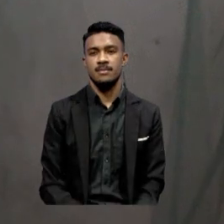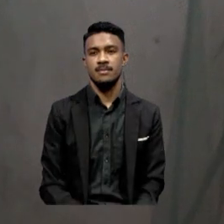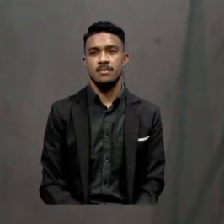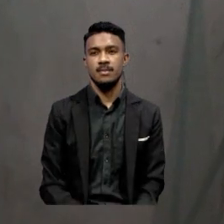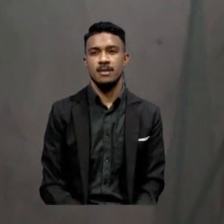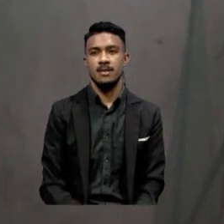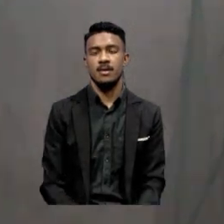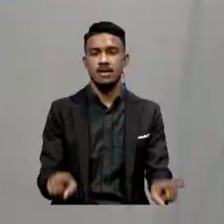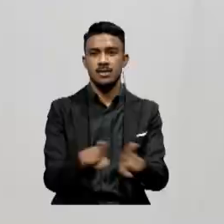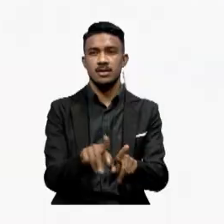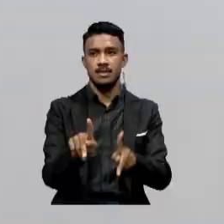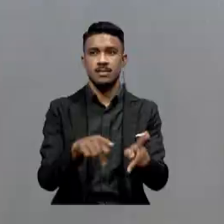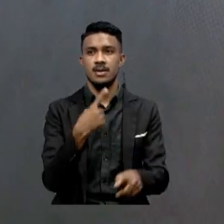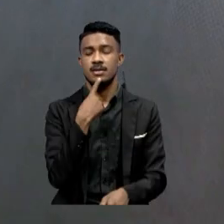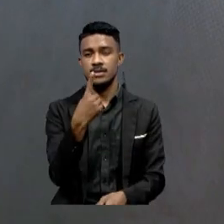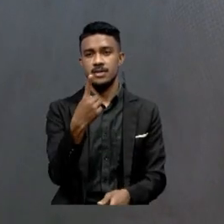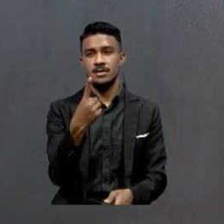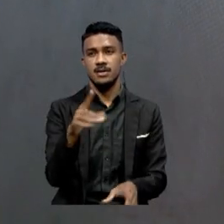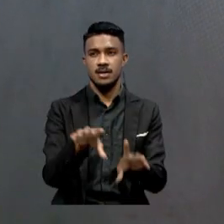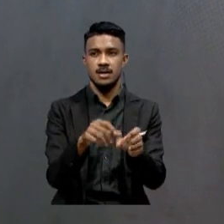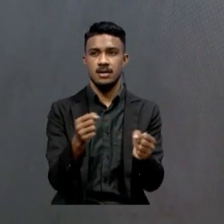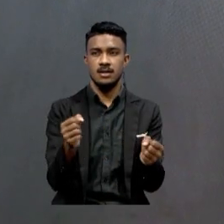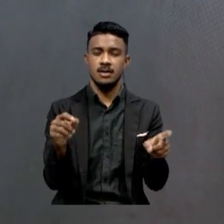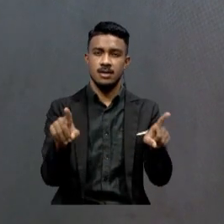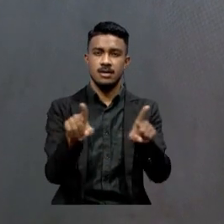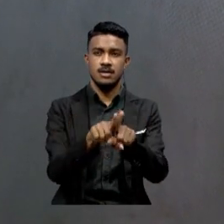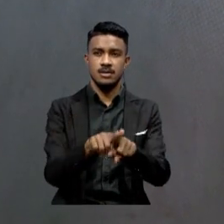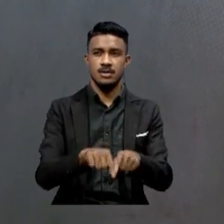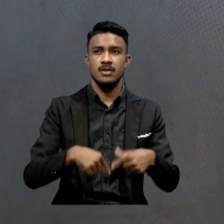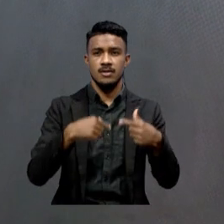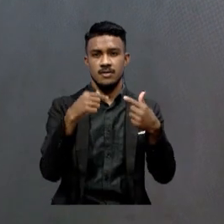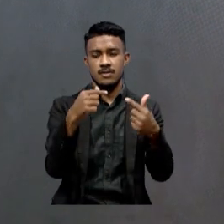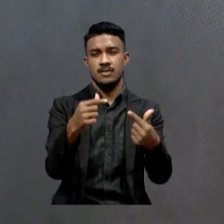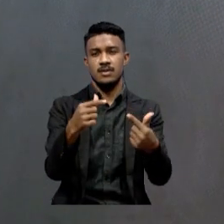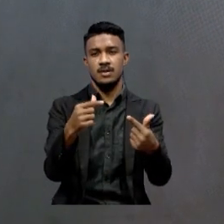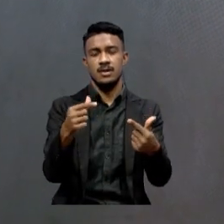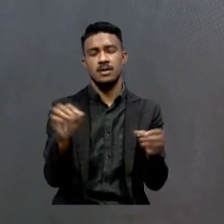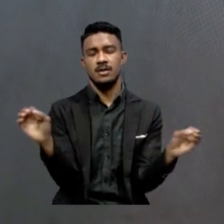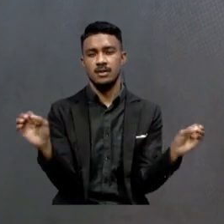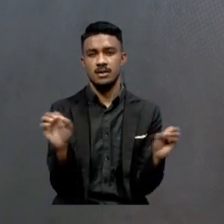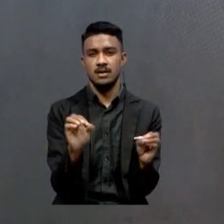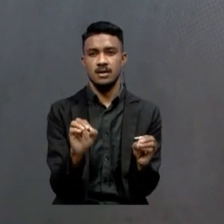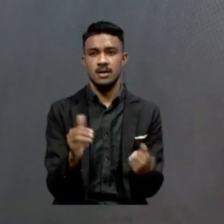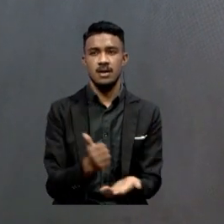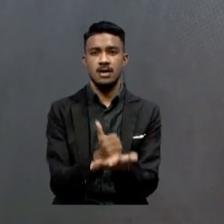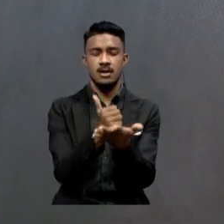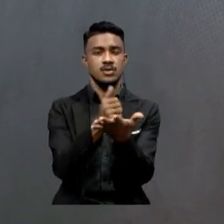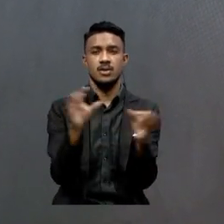terus sama dia kita emak ini kalau mulai ya aduh